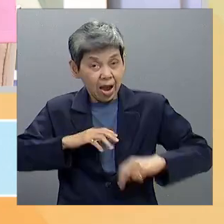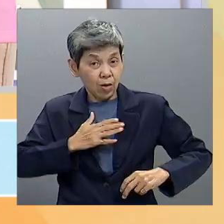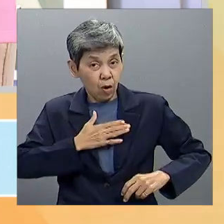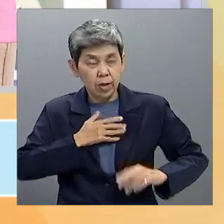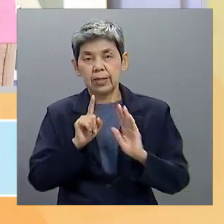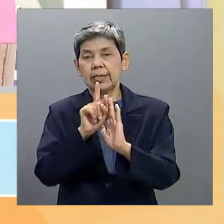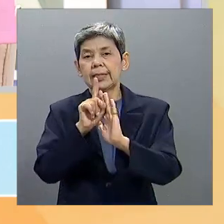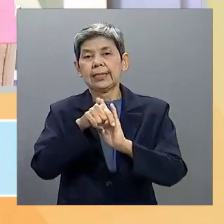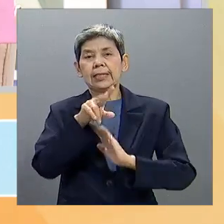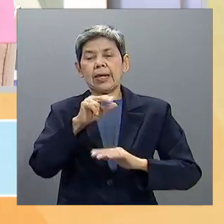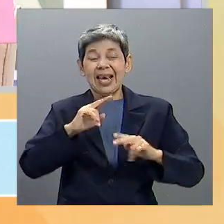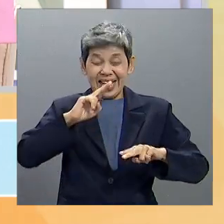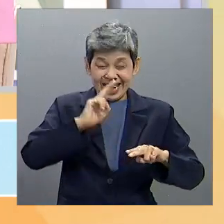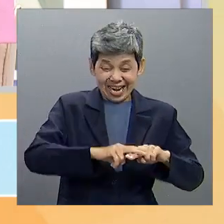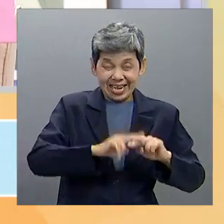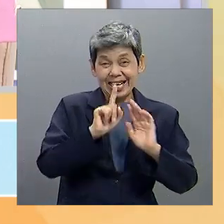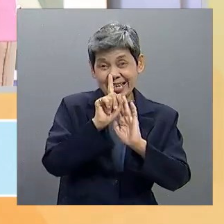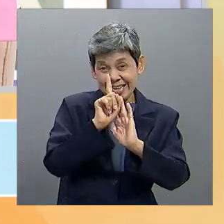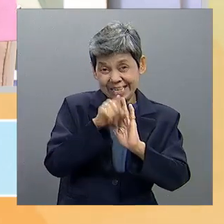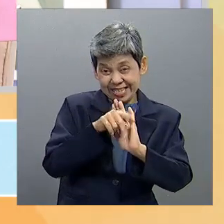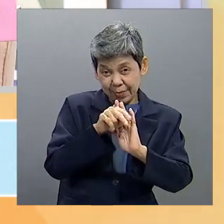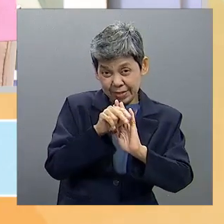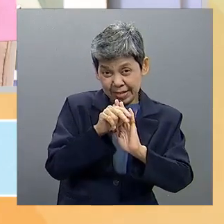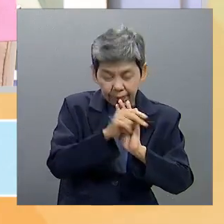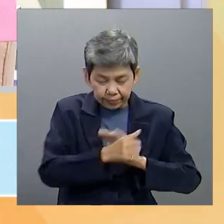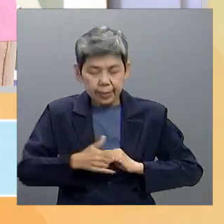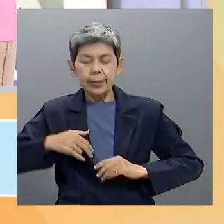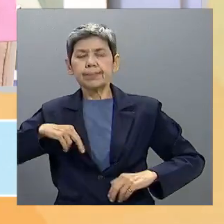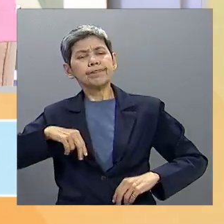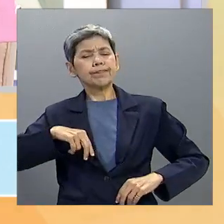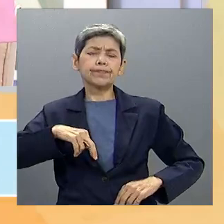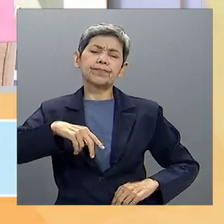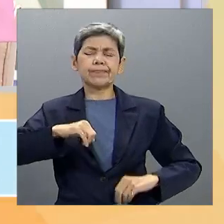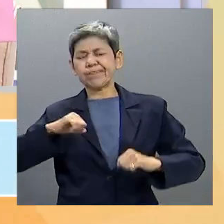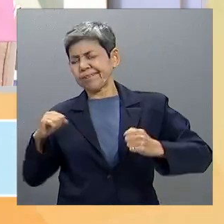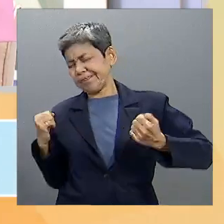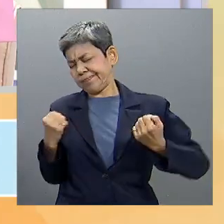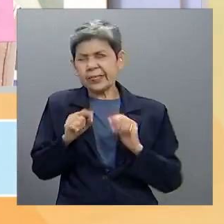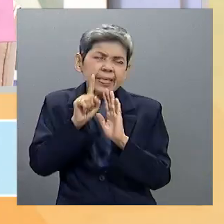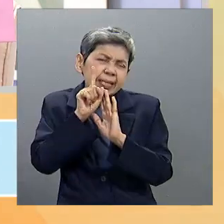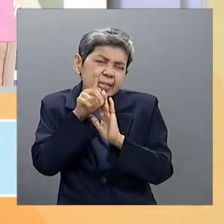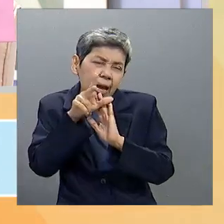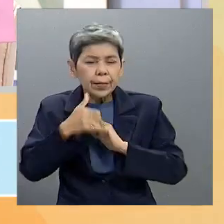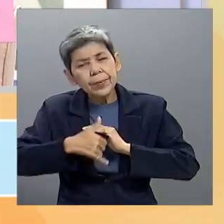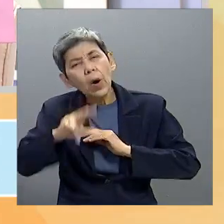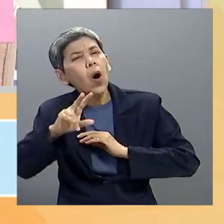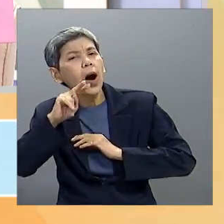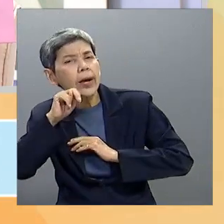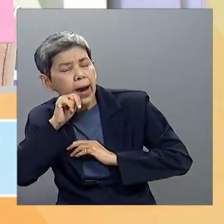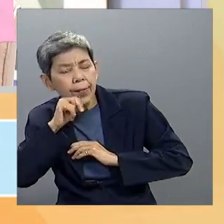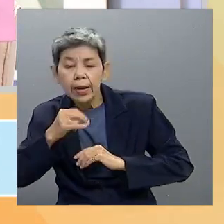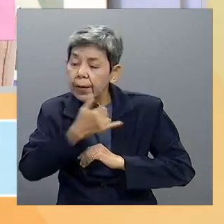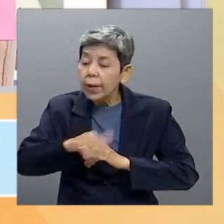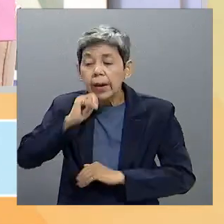ผมคือคนที่จะลุกขึ้นมาประมาณ3 ถึง 5 นาทีนะครับผมลุกขึ้นมายืดเส้นยืดสายมีการเดินไปเข้าห้องน้ําไปเติมน้ําไปคุ